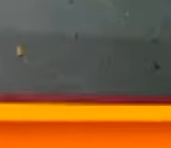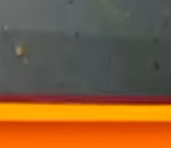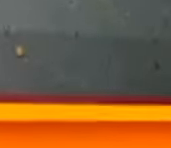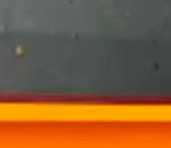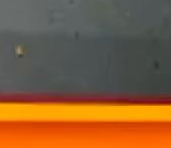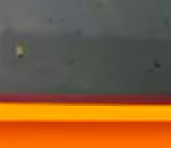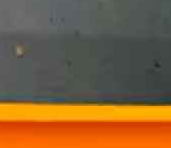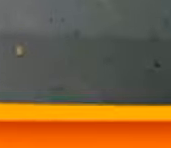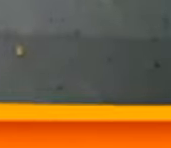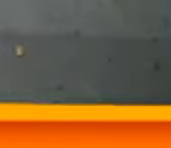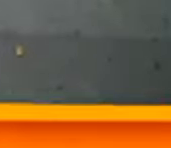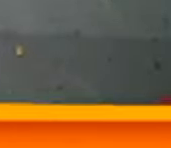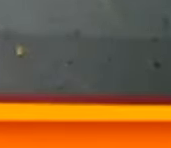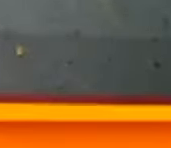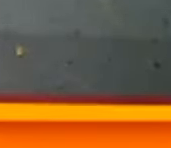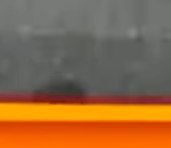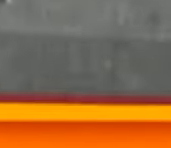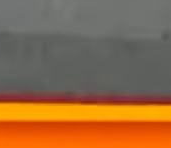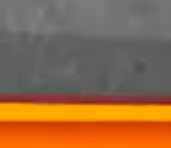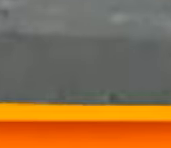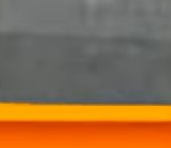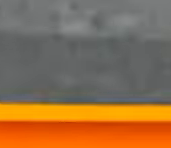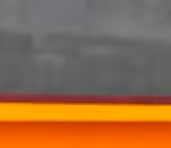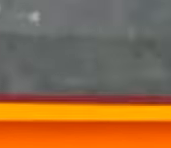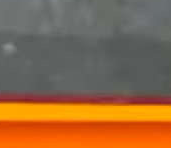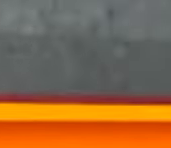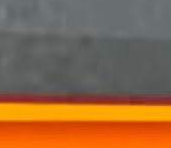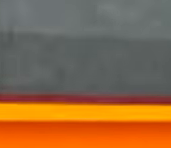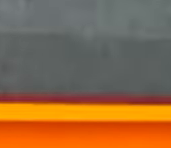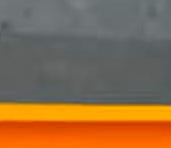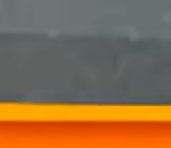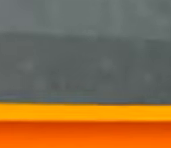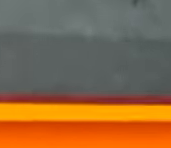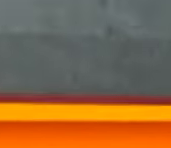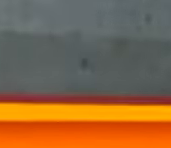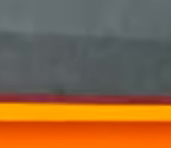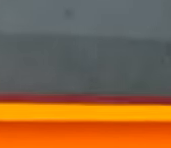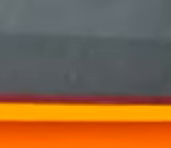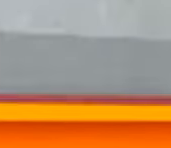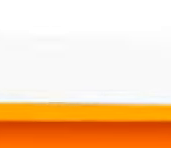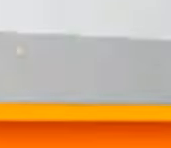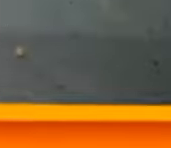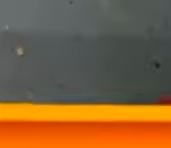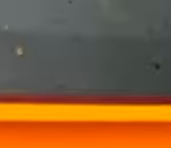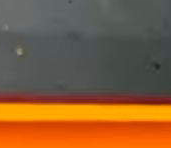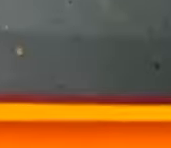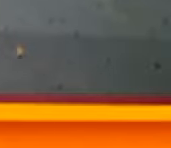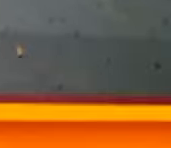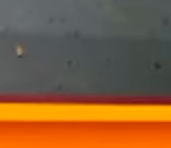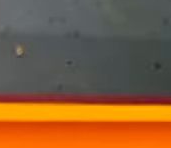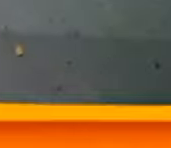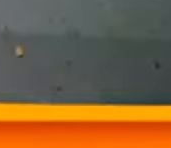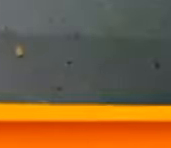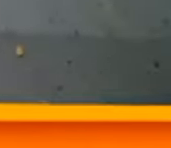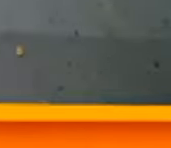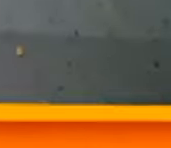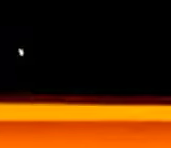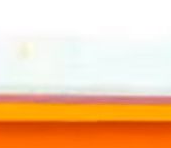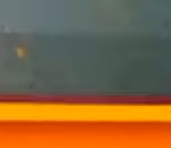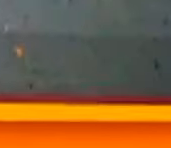Naglalakad lang ang babaeng ito nang salubungin ng naka-helmet na lalaki sa Lipa, Batangas. Ilang saglit